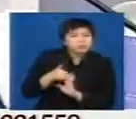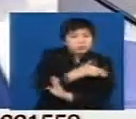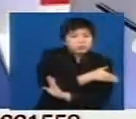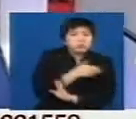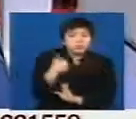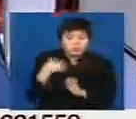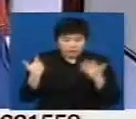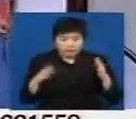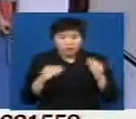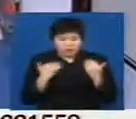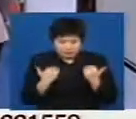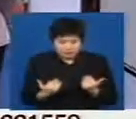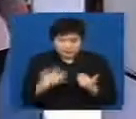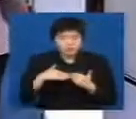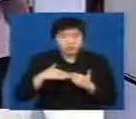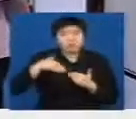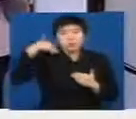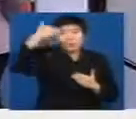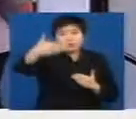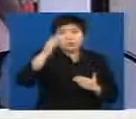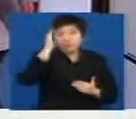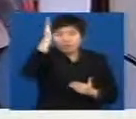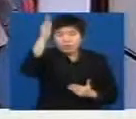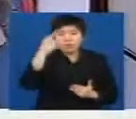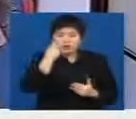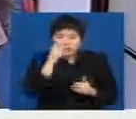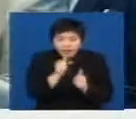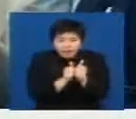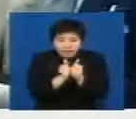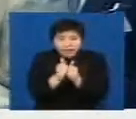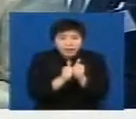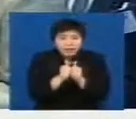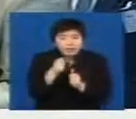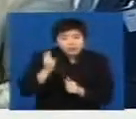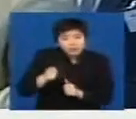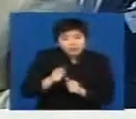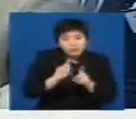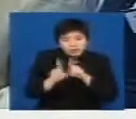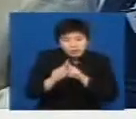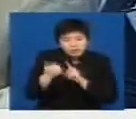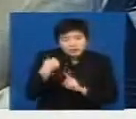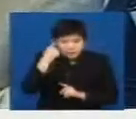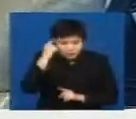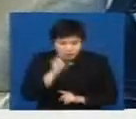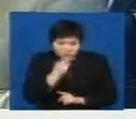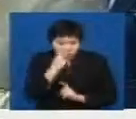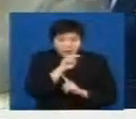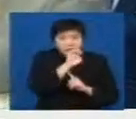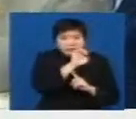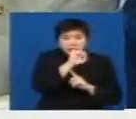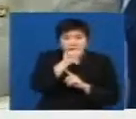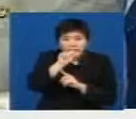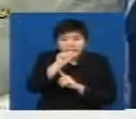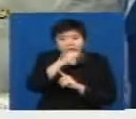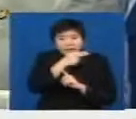อันนี้ก็อีกอันนึงแล้วหลังจากนี้เนี่ยพอเรื่องประมูลเนี่ยพอนั่นเนี่ยระหว่างจะต้องทำเนี่ยก็ต้องไปทำ EIA HIA ไปทำ ประ